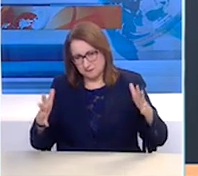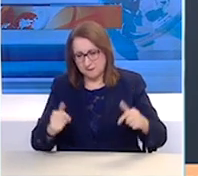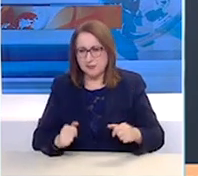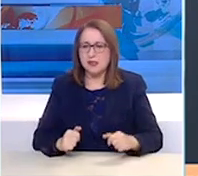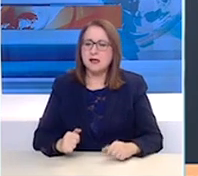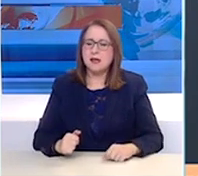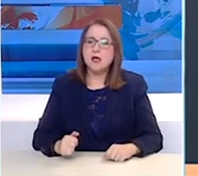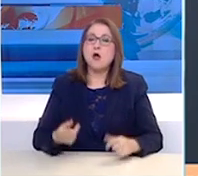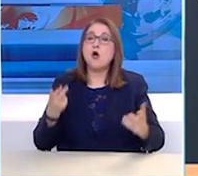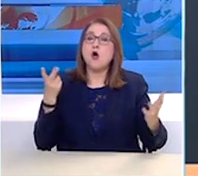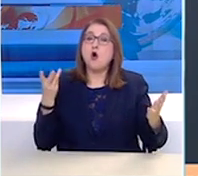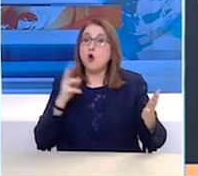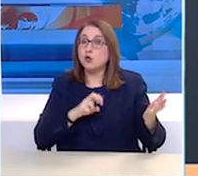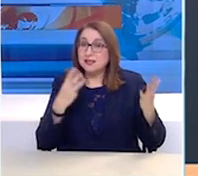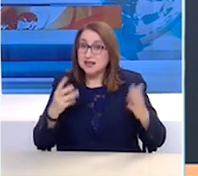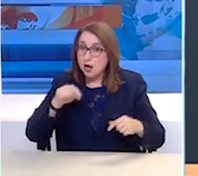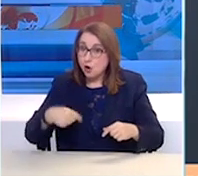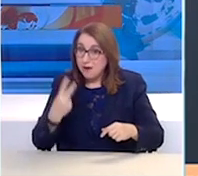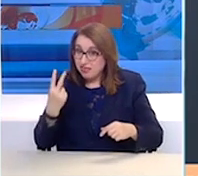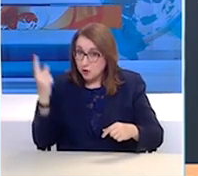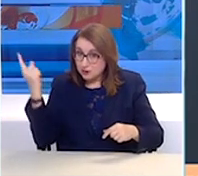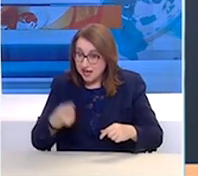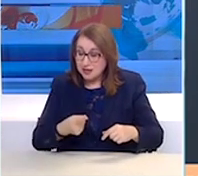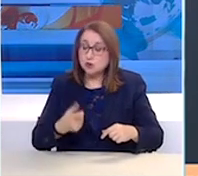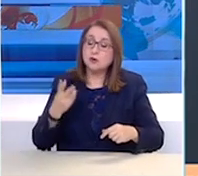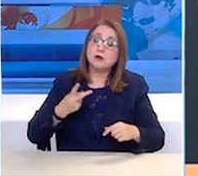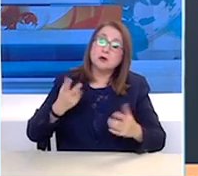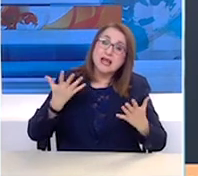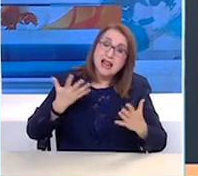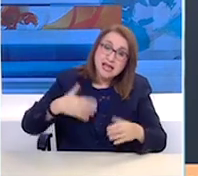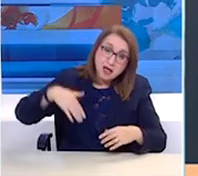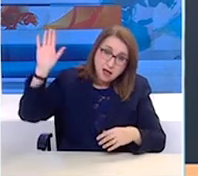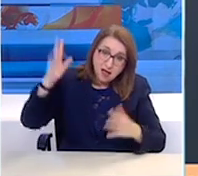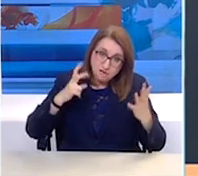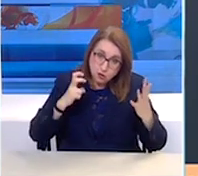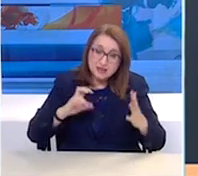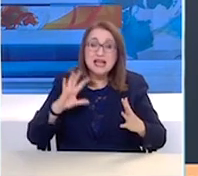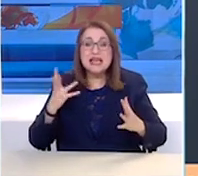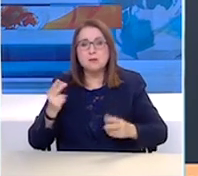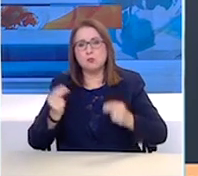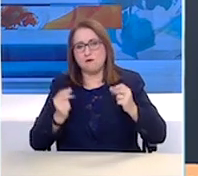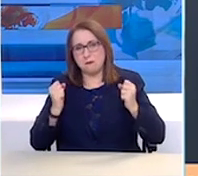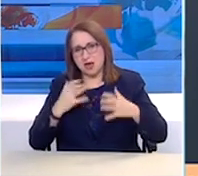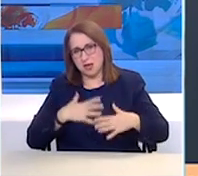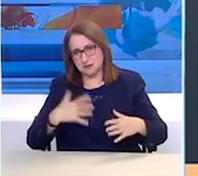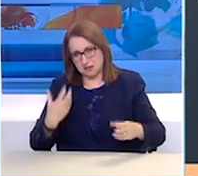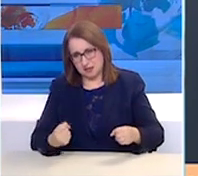89,2% είχε κάποιο υποκείμενο νόσημα ή και ηλικία 70 ετών και άνω. Έχουν συνολικά